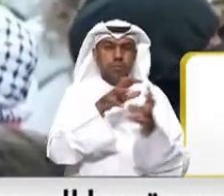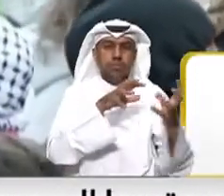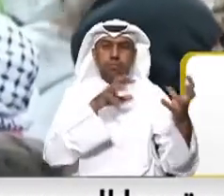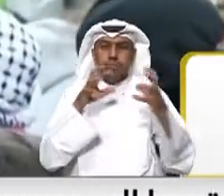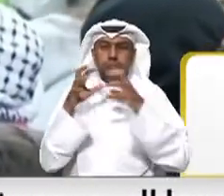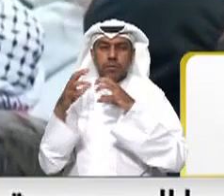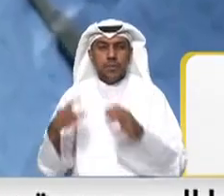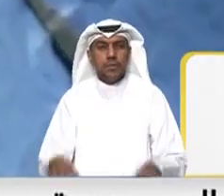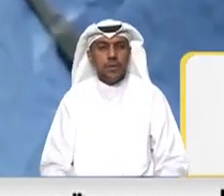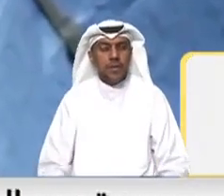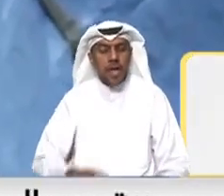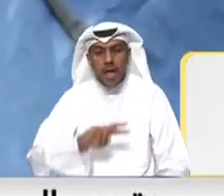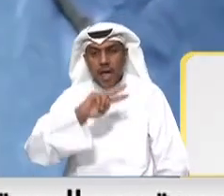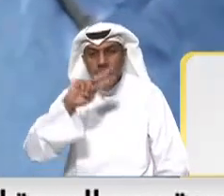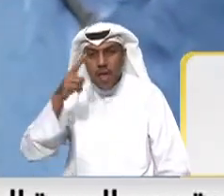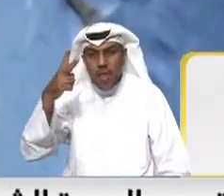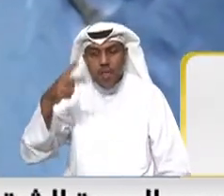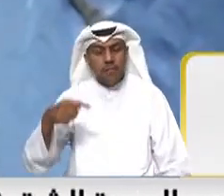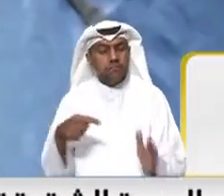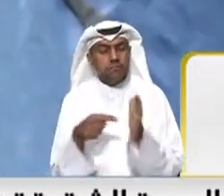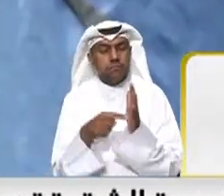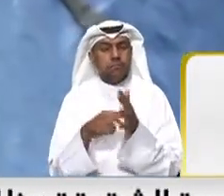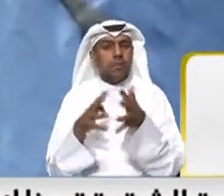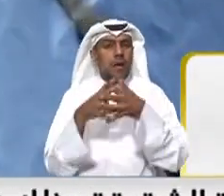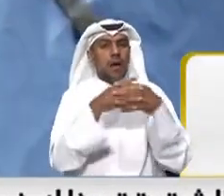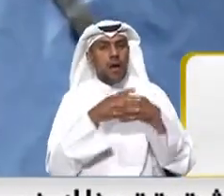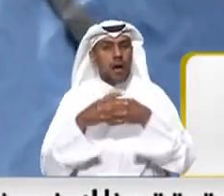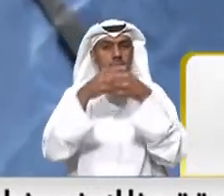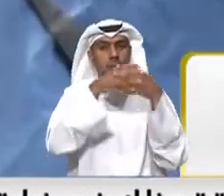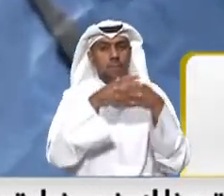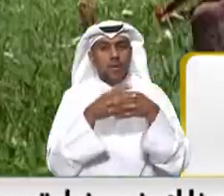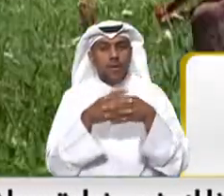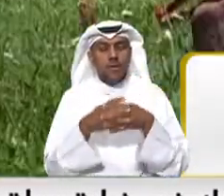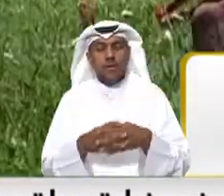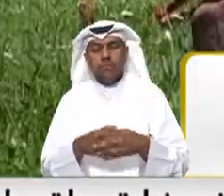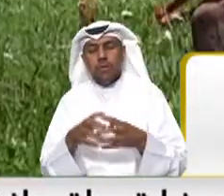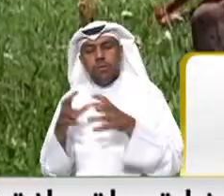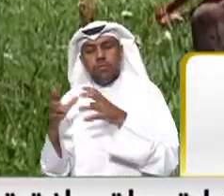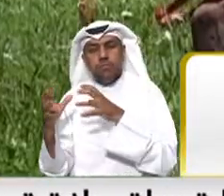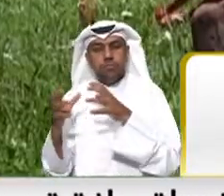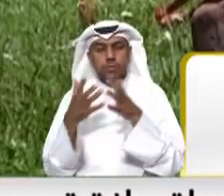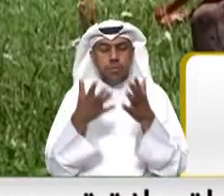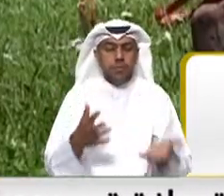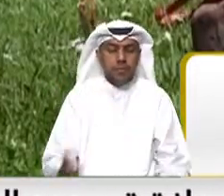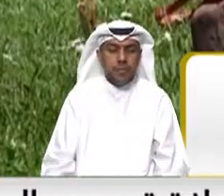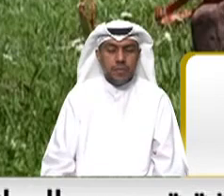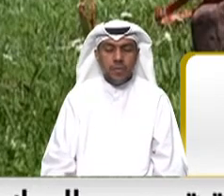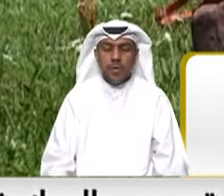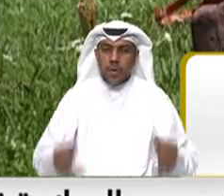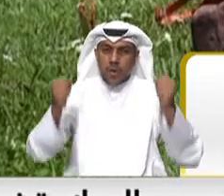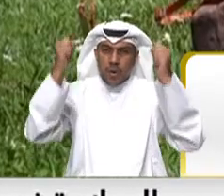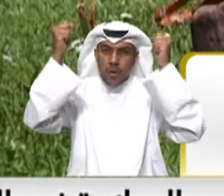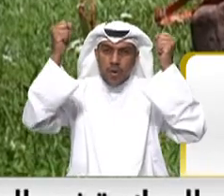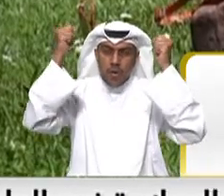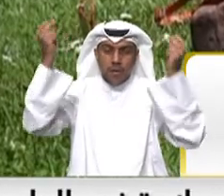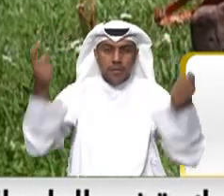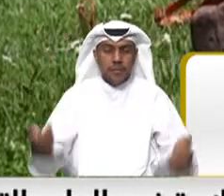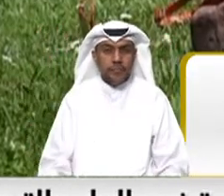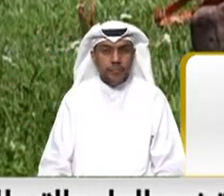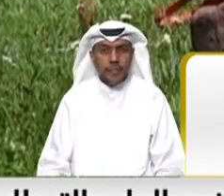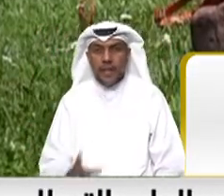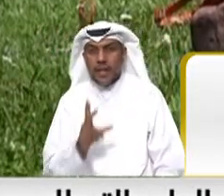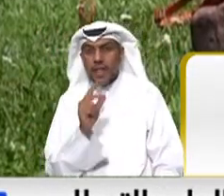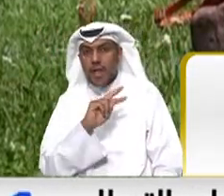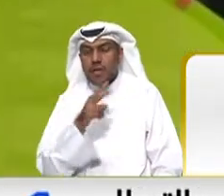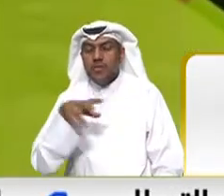هيوستن انضم عدد من الطلاب في جامعه الولايه وجامعه رايس الى الاحتجاجات فيما اقام طلاب في جامعه يل